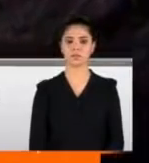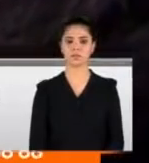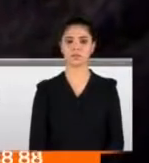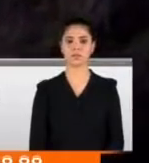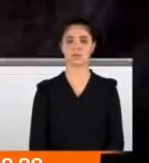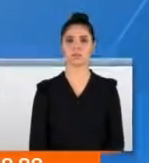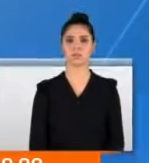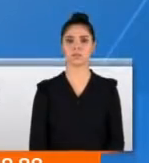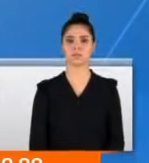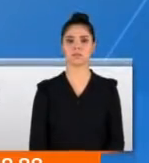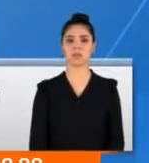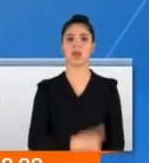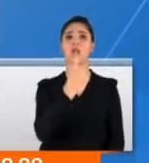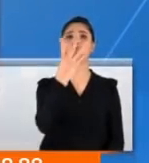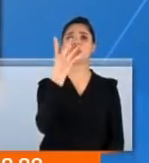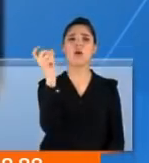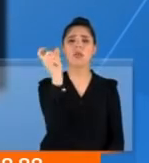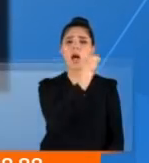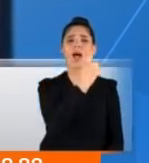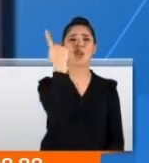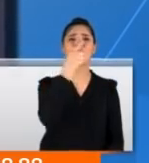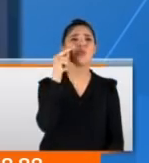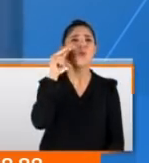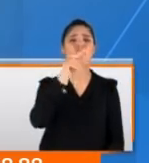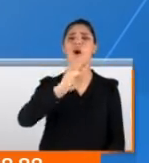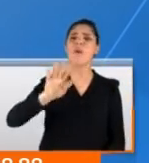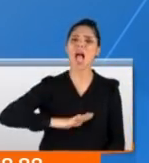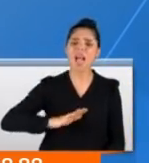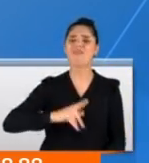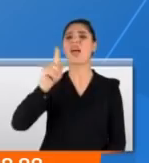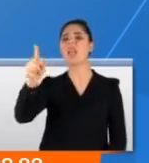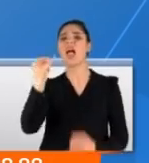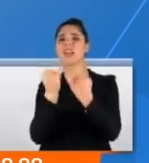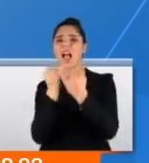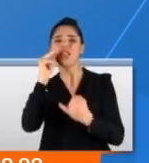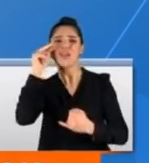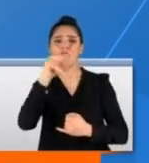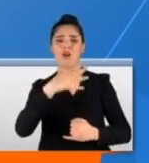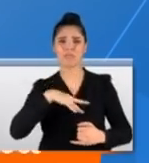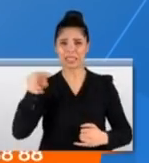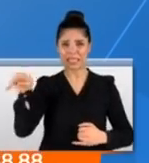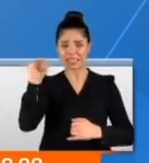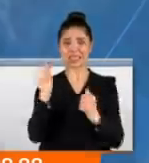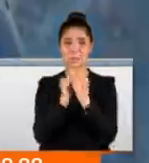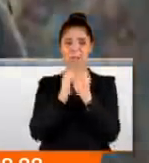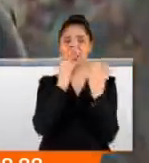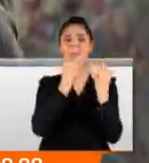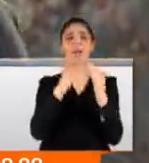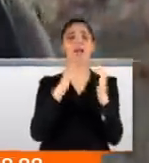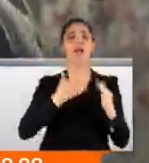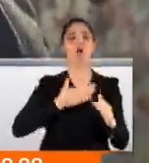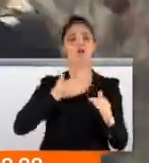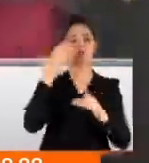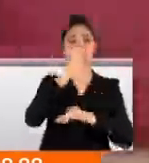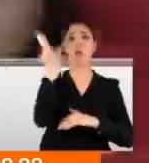istiyorum. Biri 4 aydır yüzüne hasret kaldığı evladını, diğeri de kardeşini görmek için gitti bakım evinin önüne. 30 yıldır